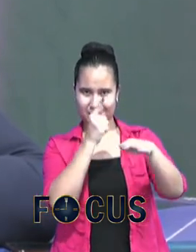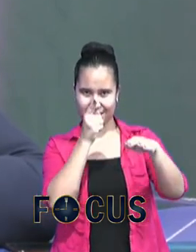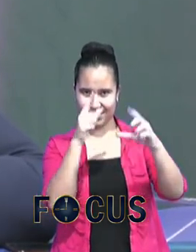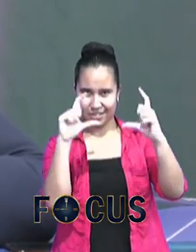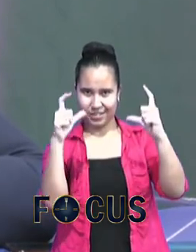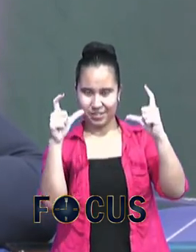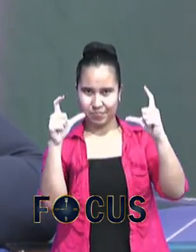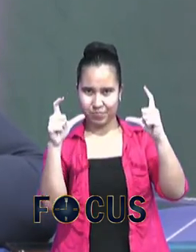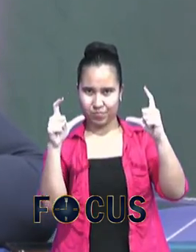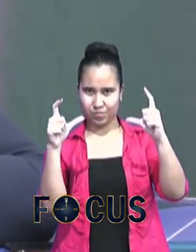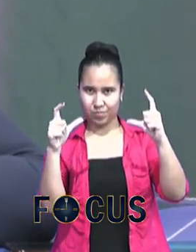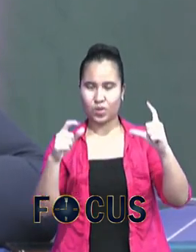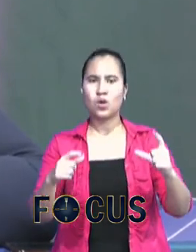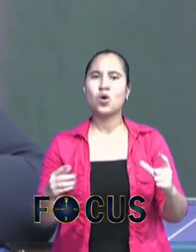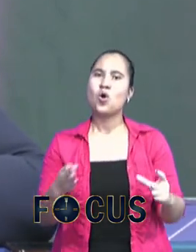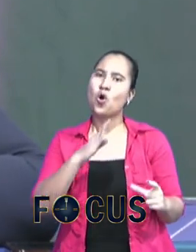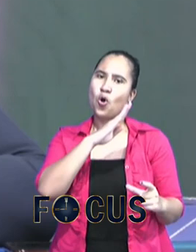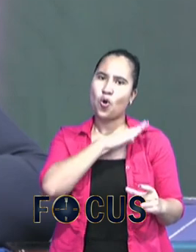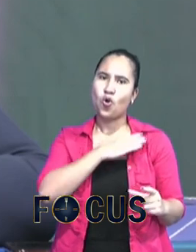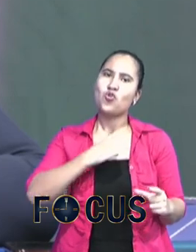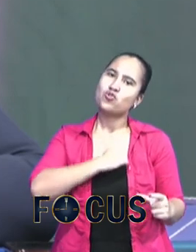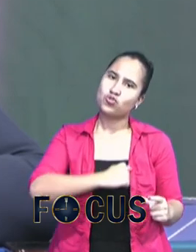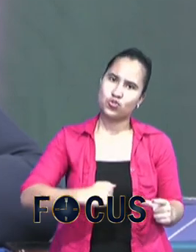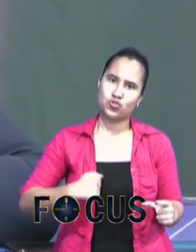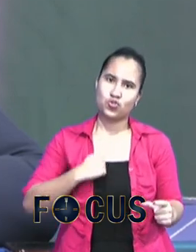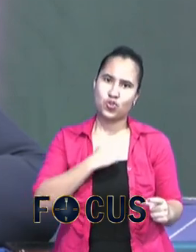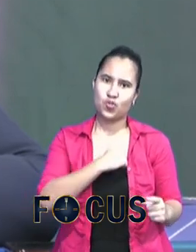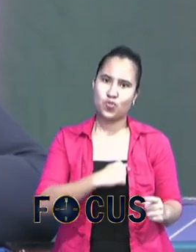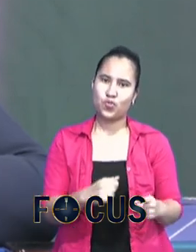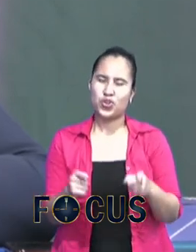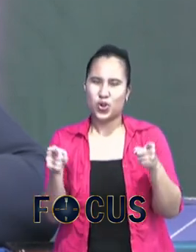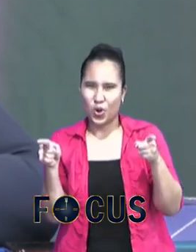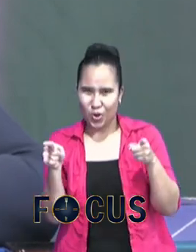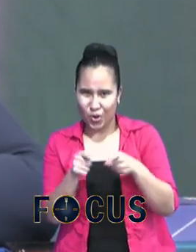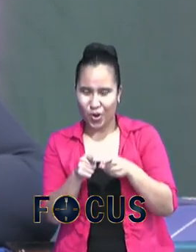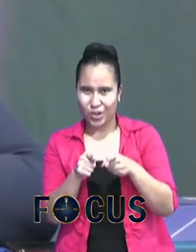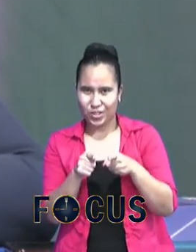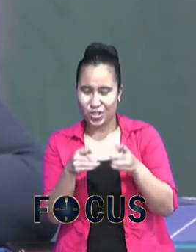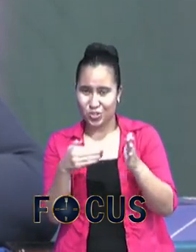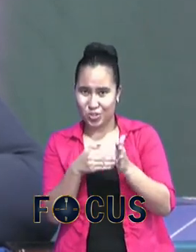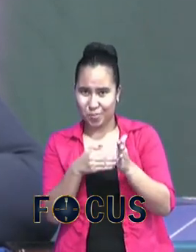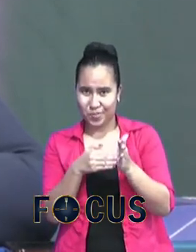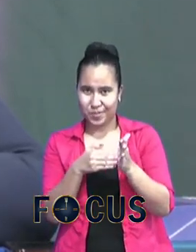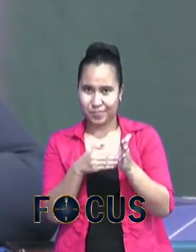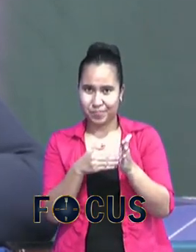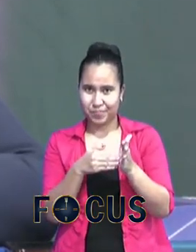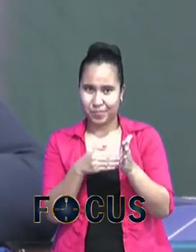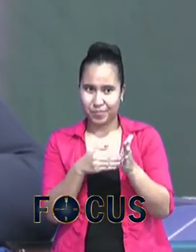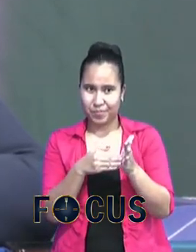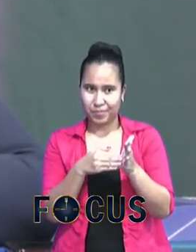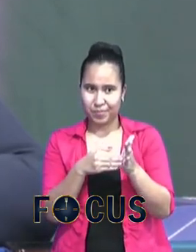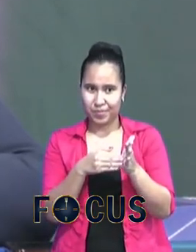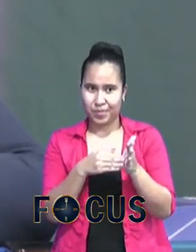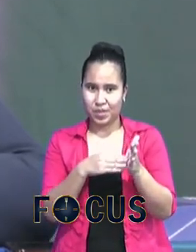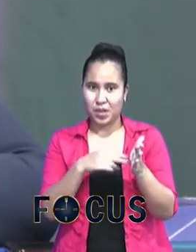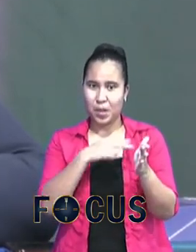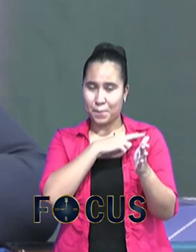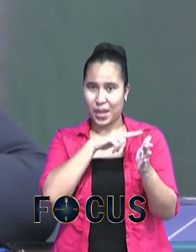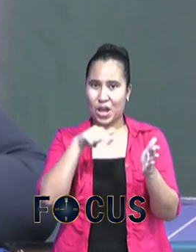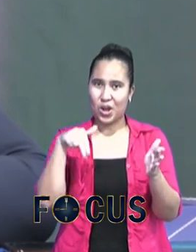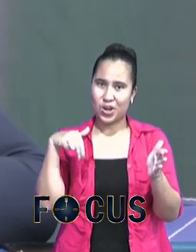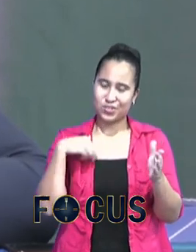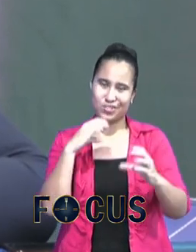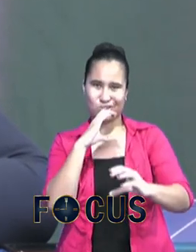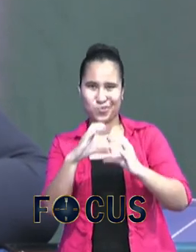hierbij direct ook verontschuldigen voor de korte onderbrekingen. Dat was bij ons een beetje een communicatiestoornis,